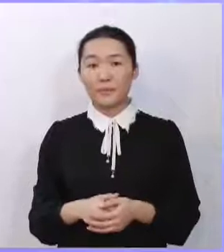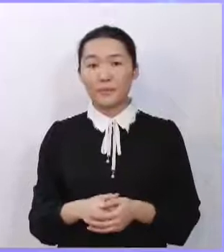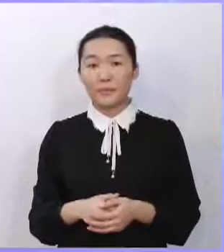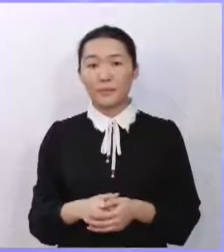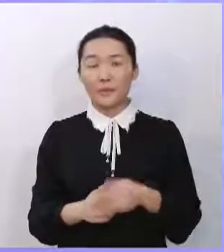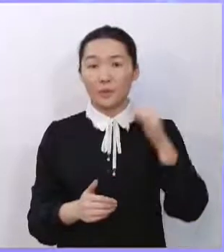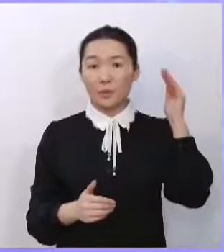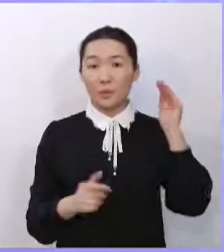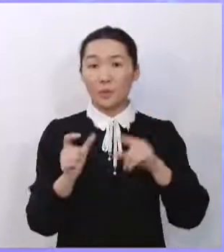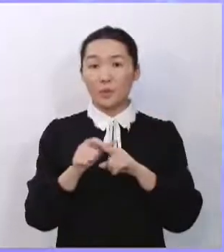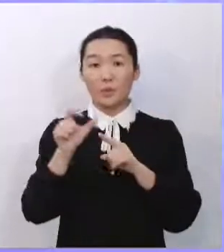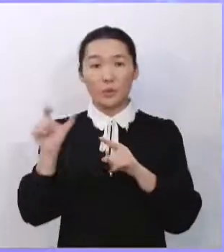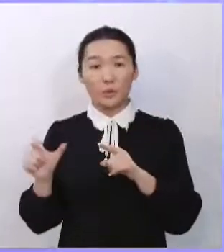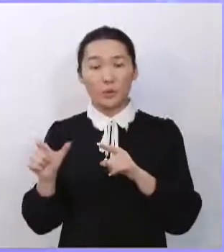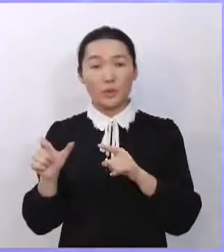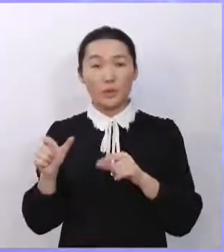Төмөнкүдөй мүчөлөр менен жасалат.